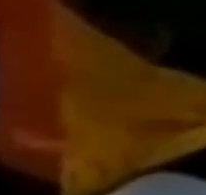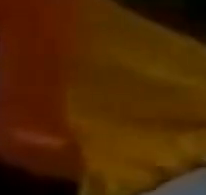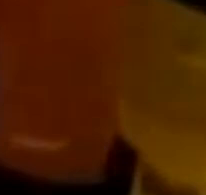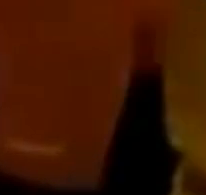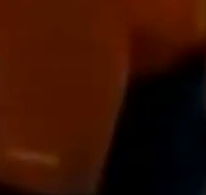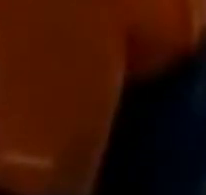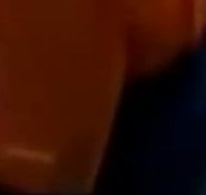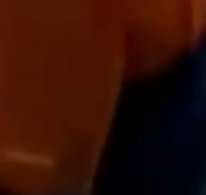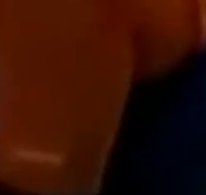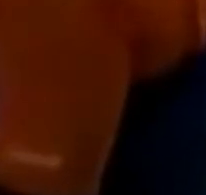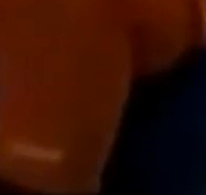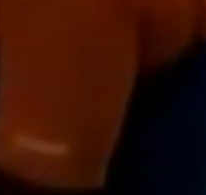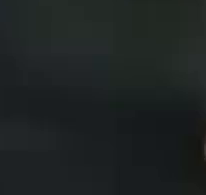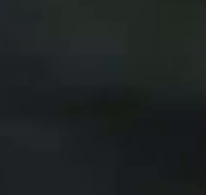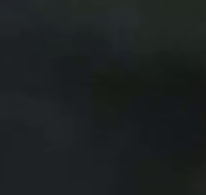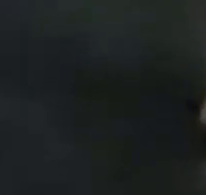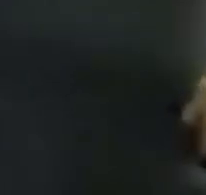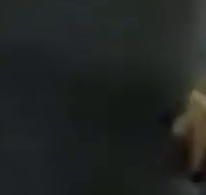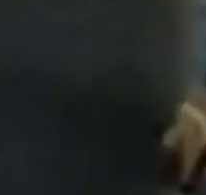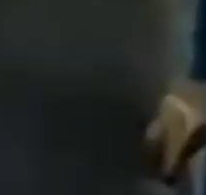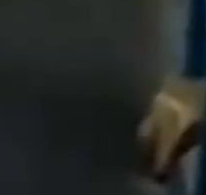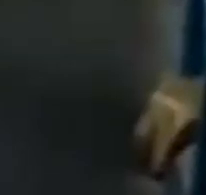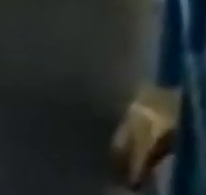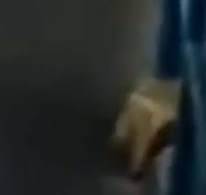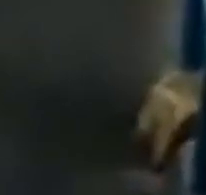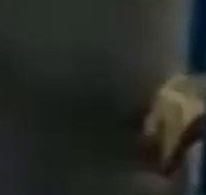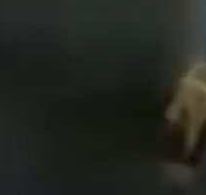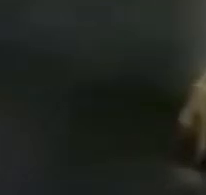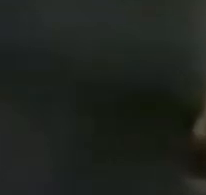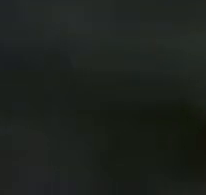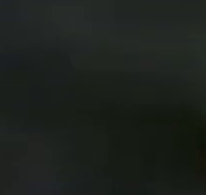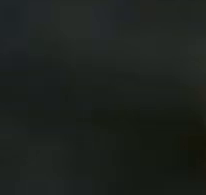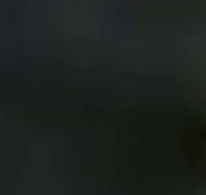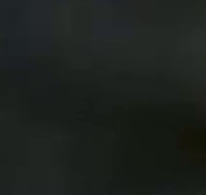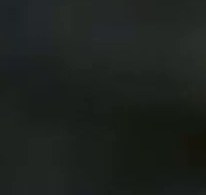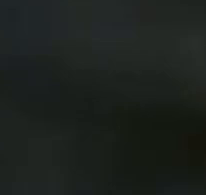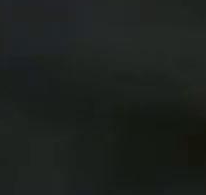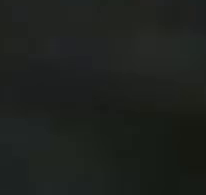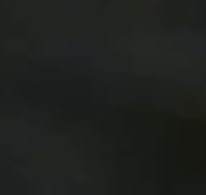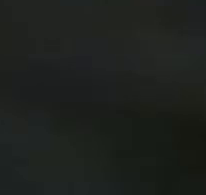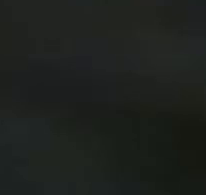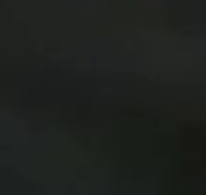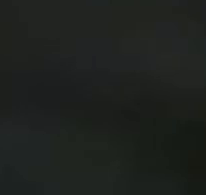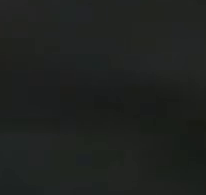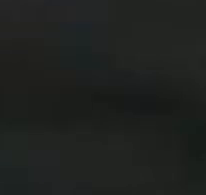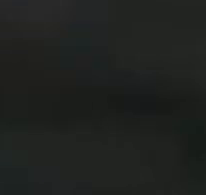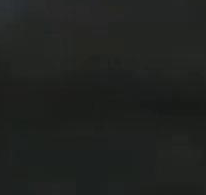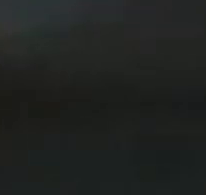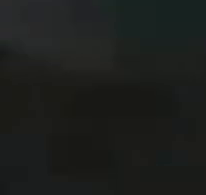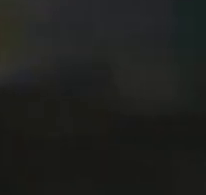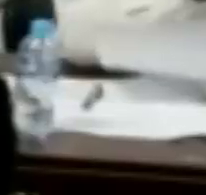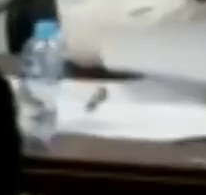tak hanya merasakan masyarakat kedatangan puluhan TKA di tengah wabah virus Corona ini juga membuat Bupati Bintan Apri Sujadi